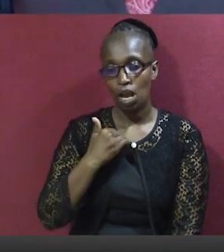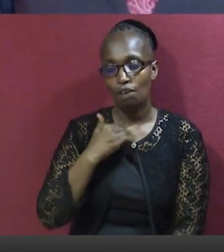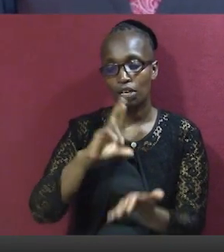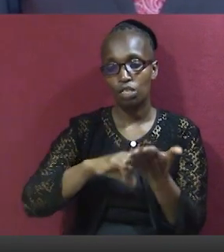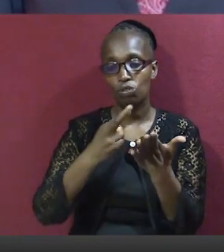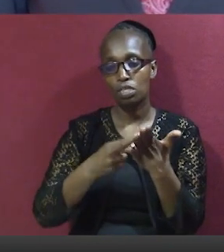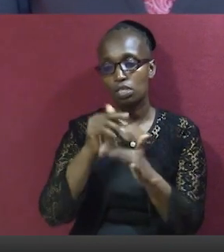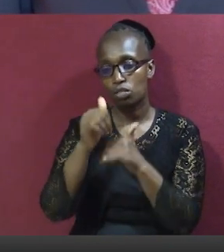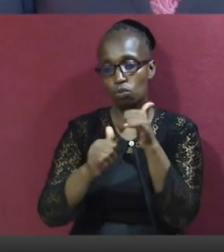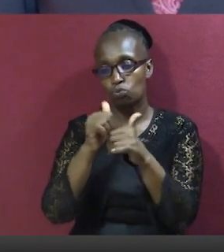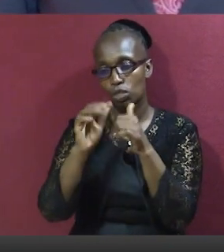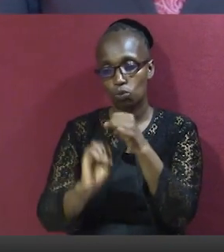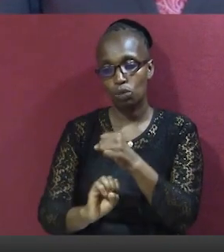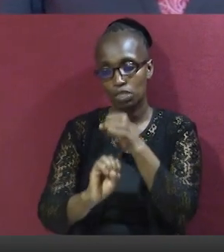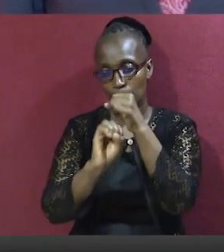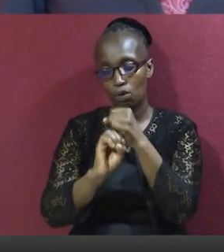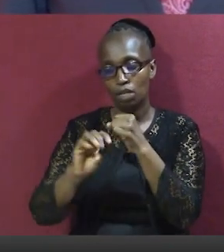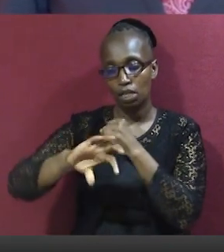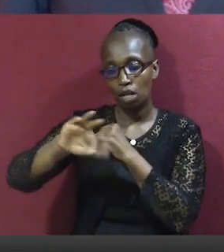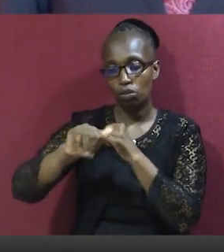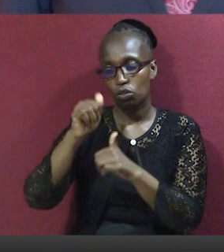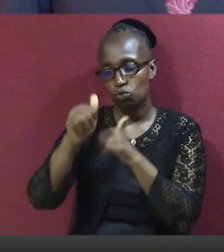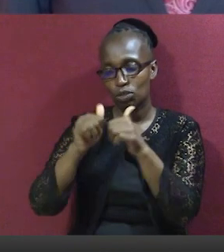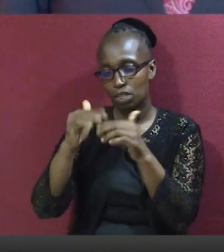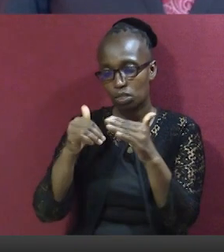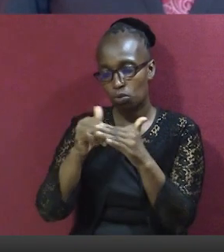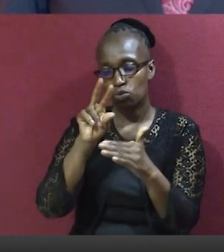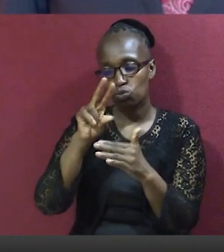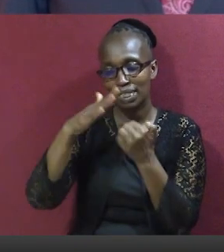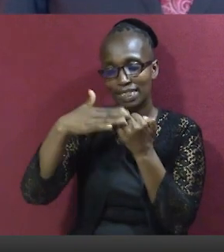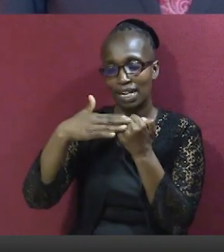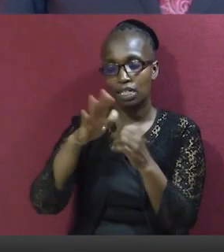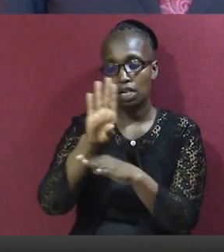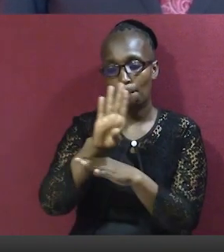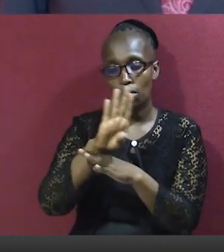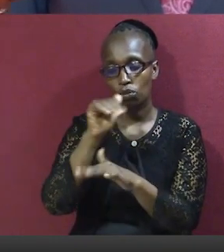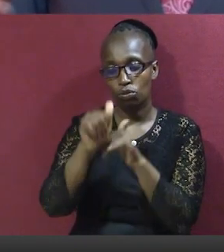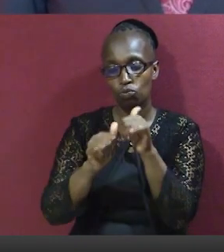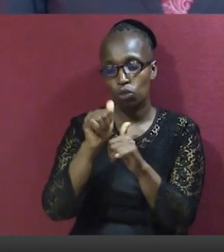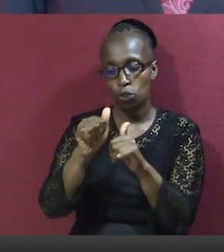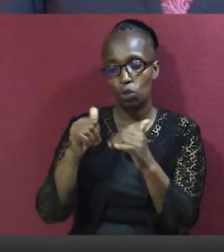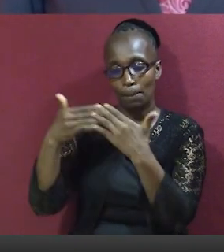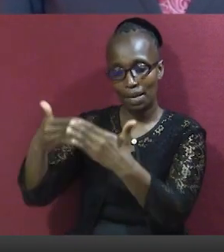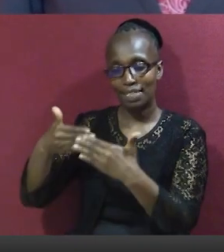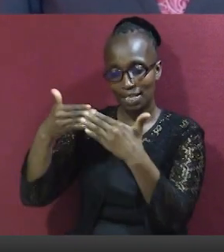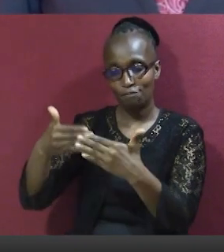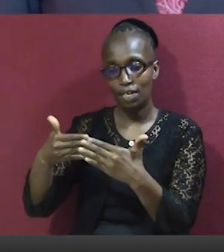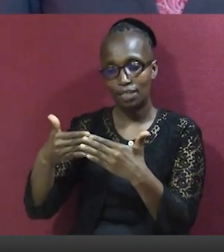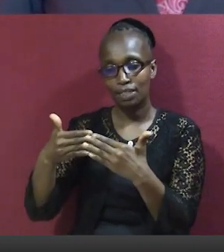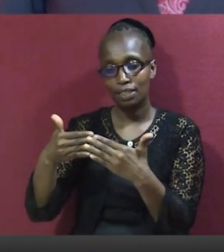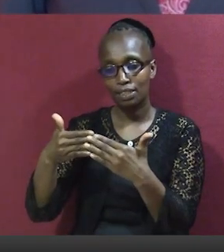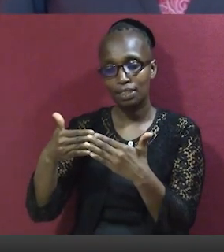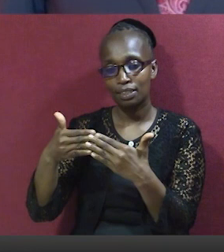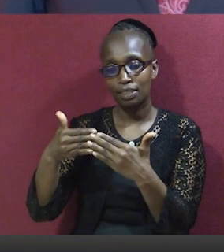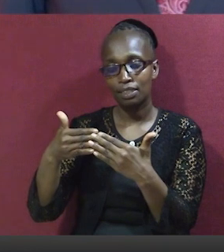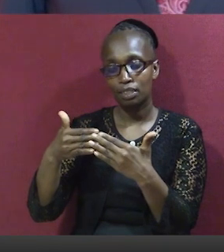that will support our counties. Close to 29 billion shillings will be made available by this